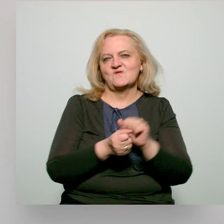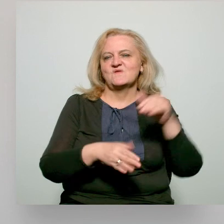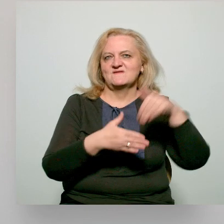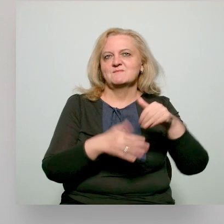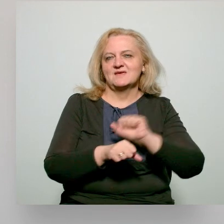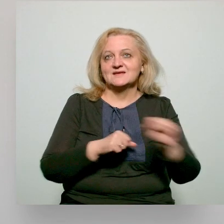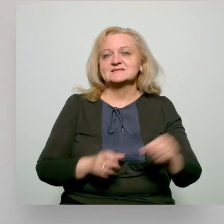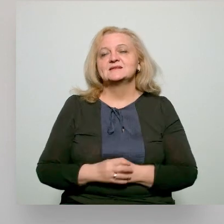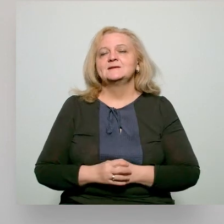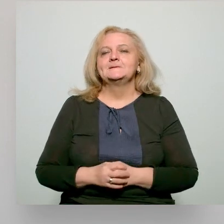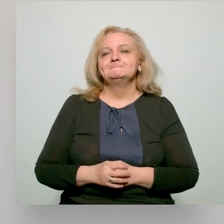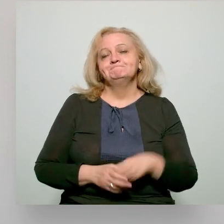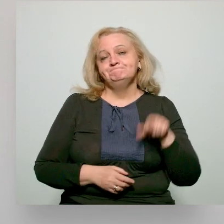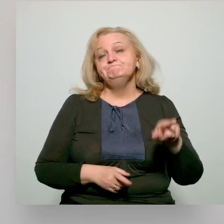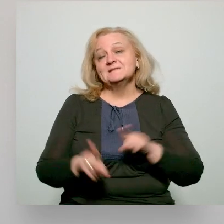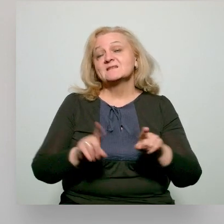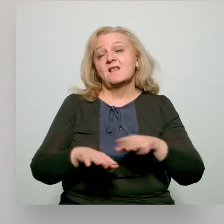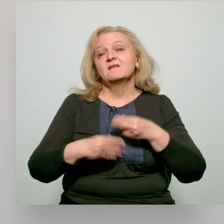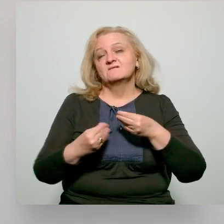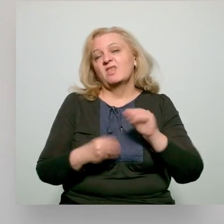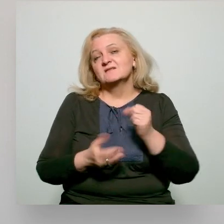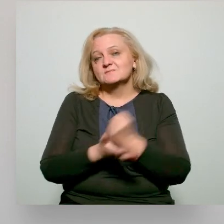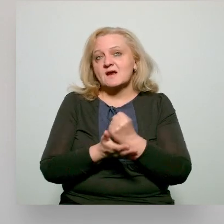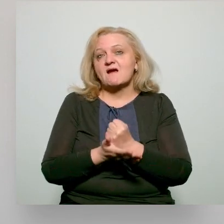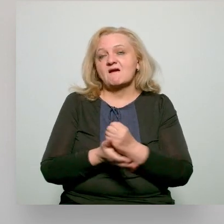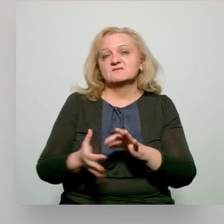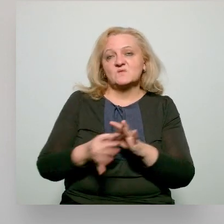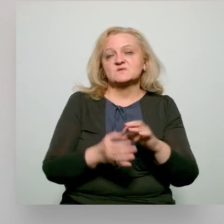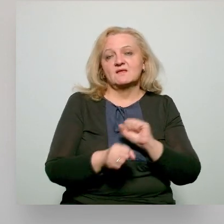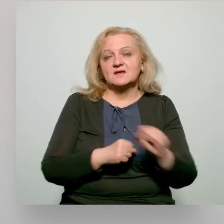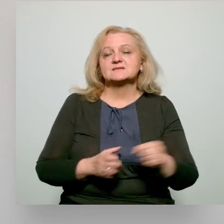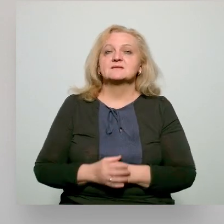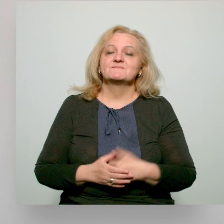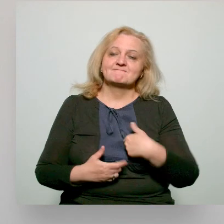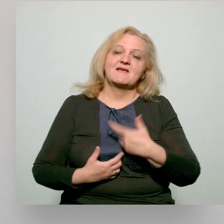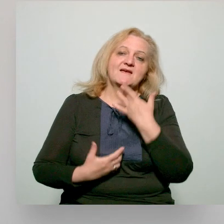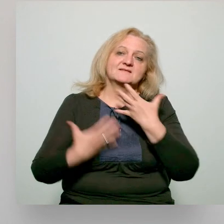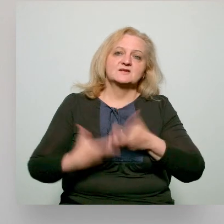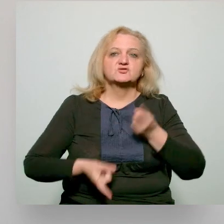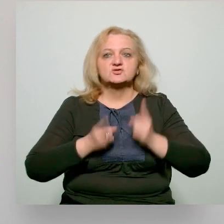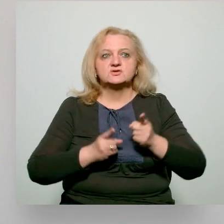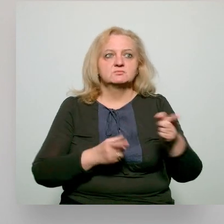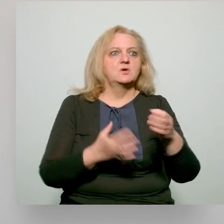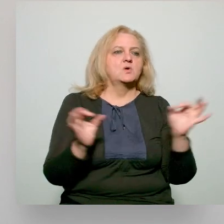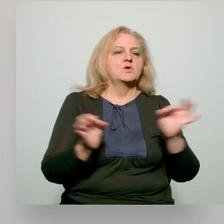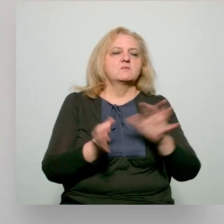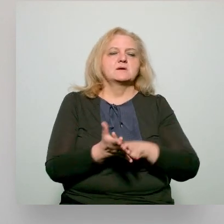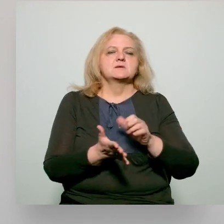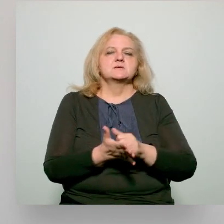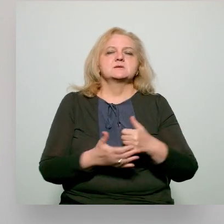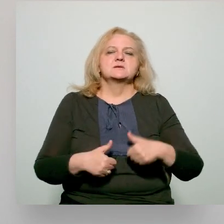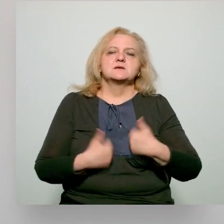niego więcej spraw, no ale też po prostu chodzi o to, żeby jak najszybciej skończyła się ta tragedia, więc